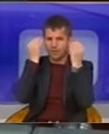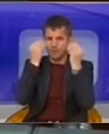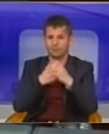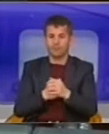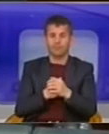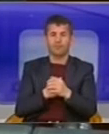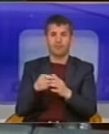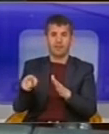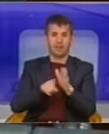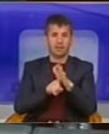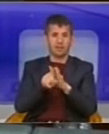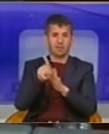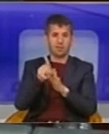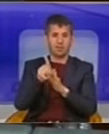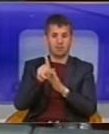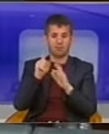sigurimin e rezultateve reale,